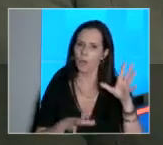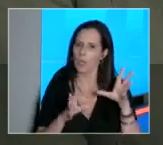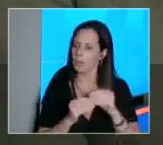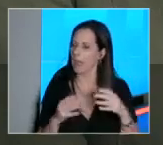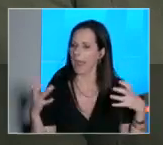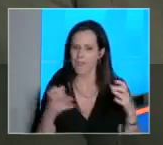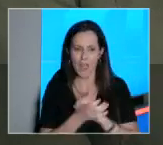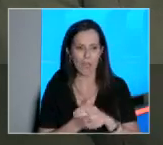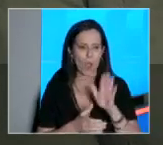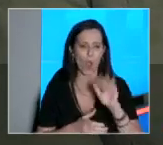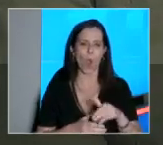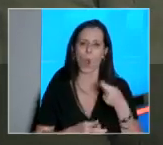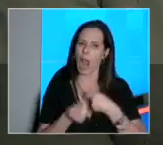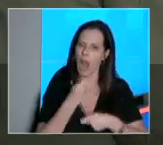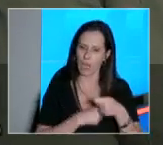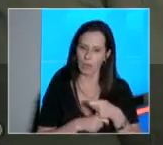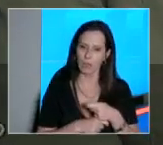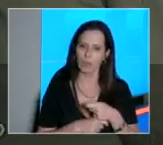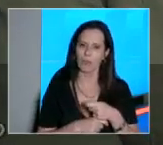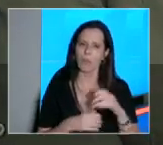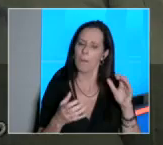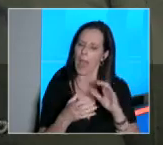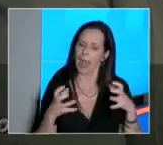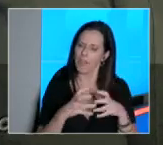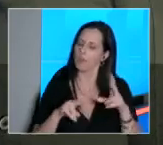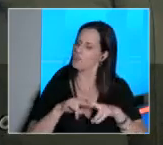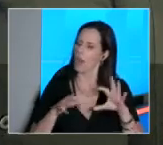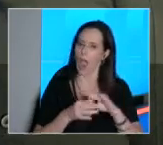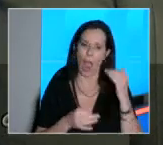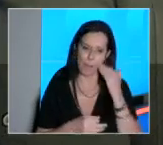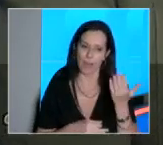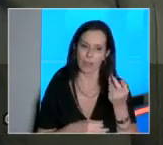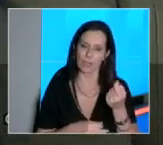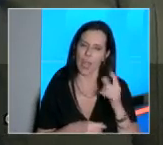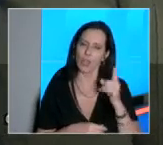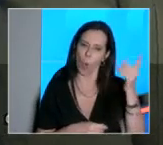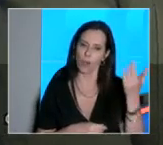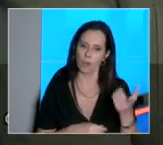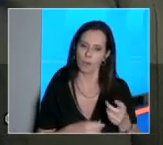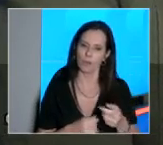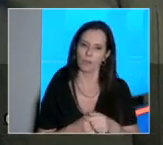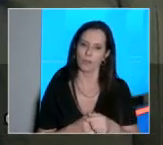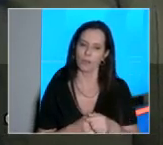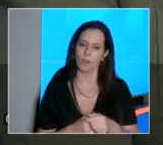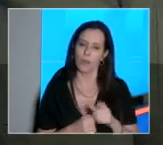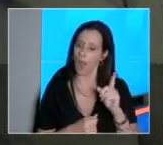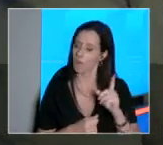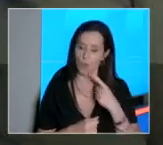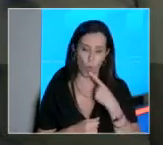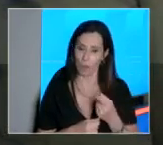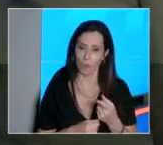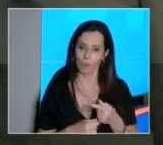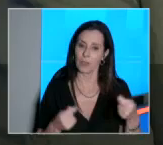ברמה החברתית, אם זה ברמה הכלכלית, בעיקר ברמה החברתית, כי ארצות הברית בכל זאת קצת רחוקה לקשרים יומיומיים, אנחנו קוראים